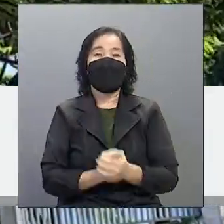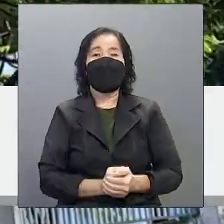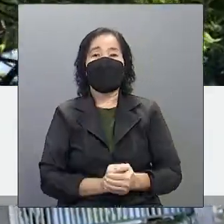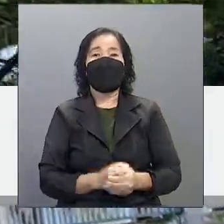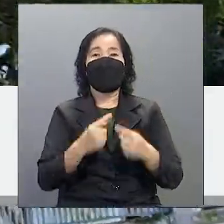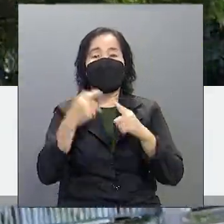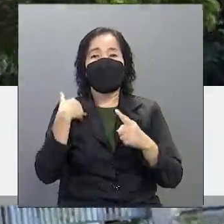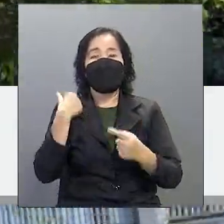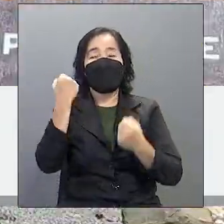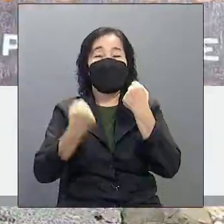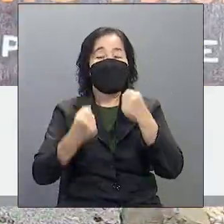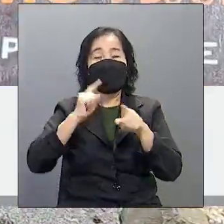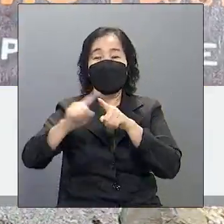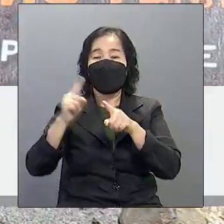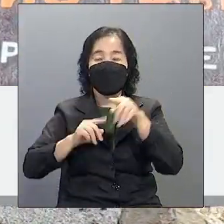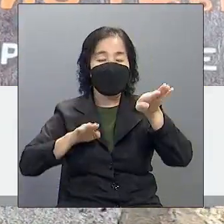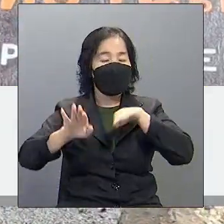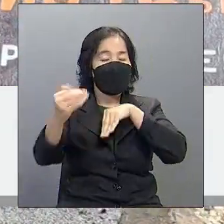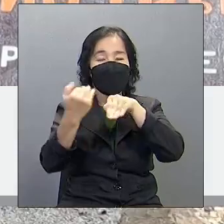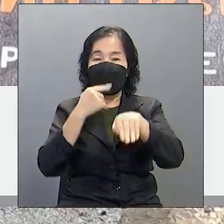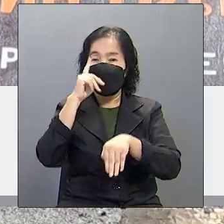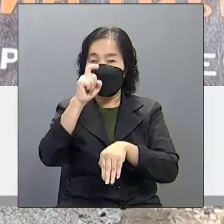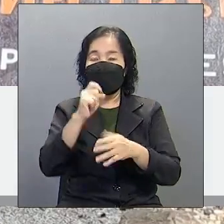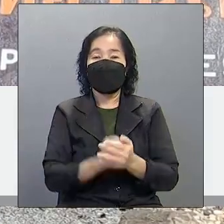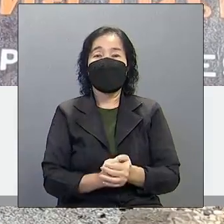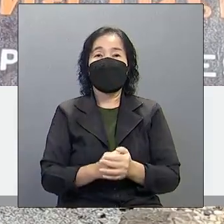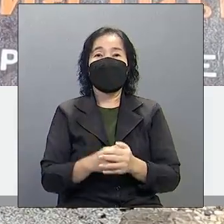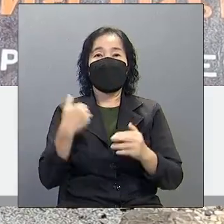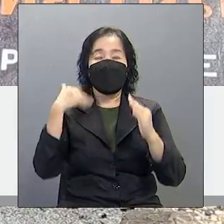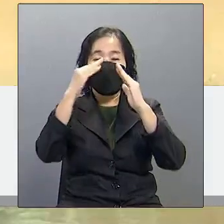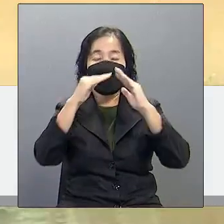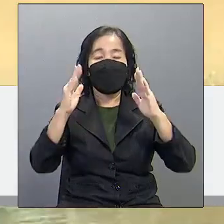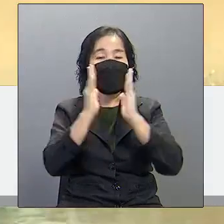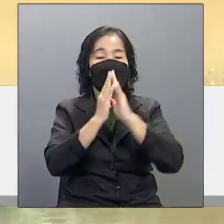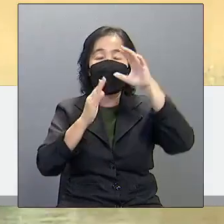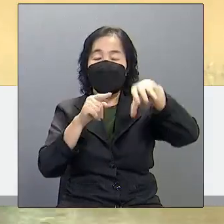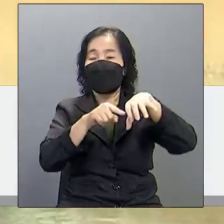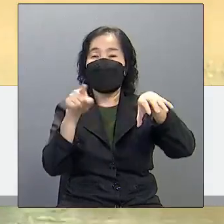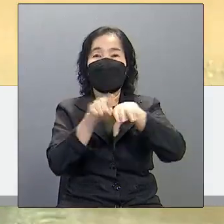ค